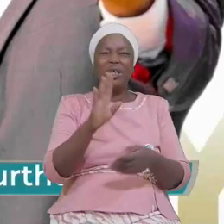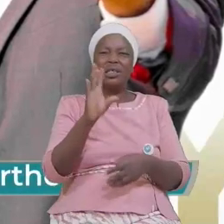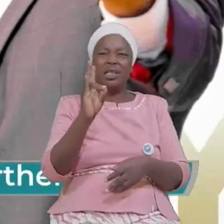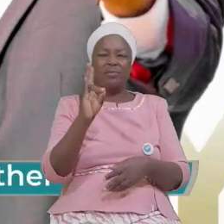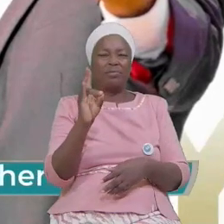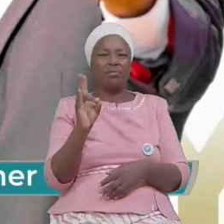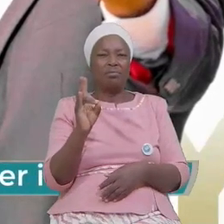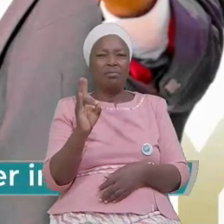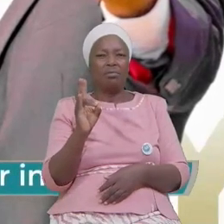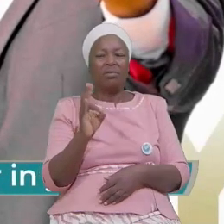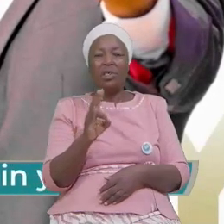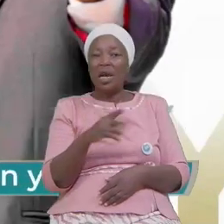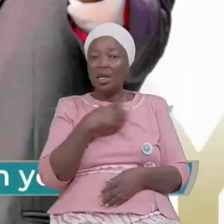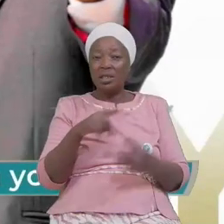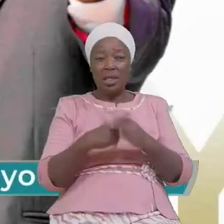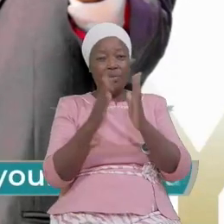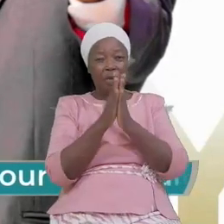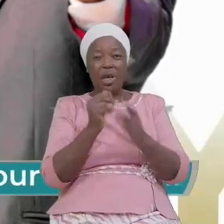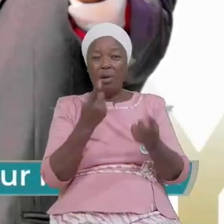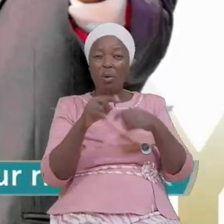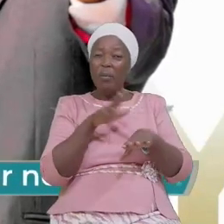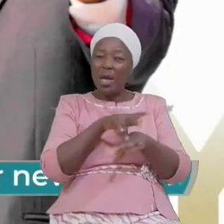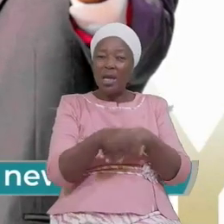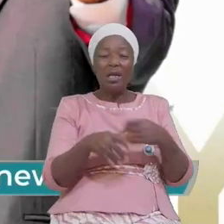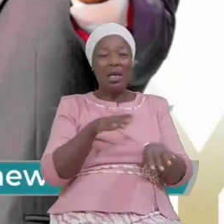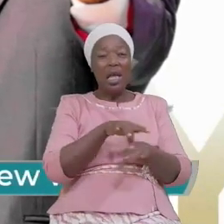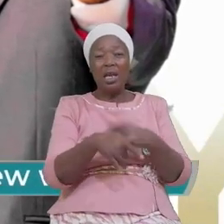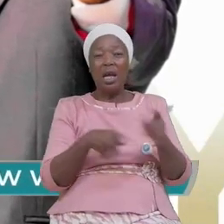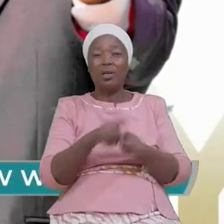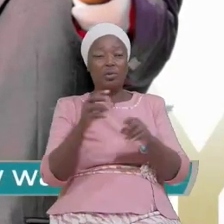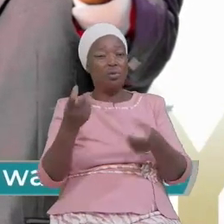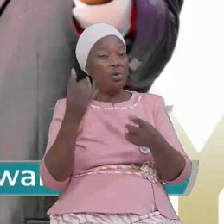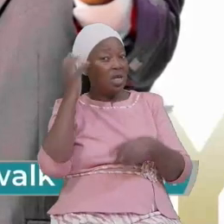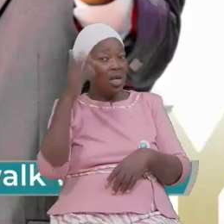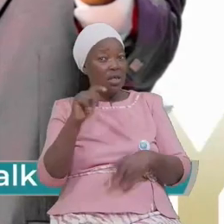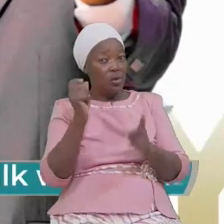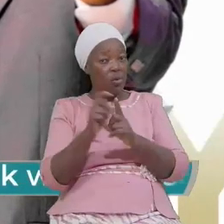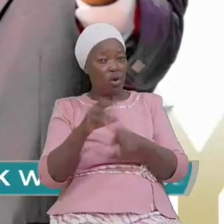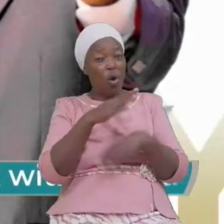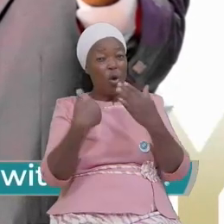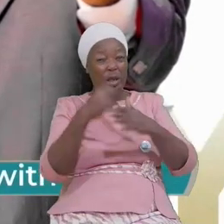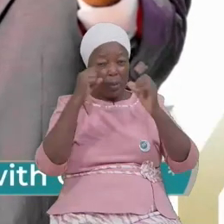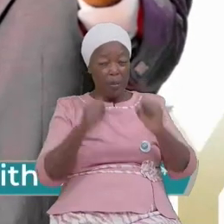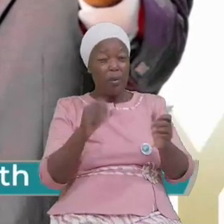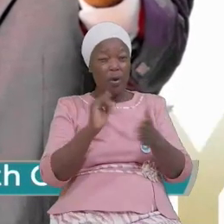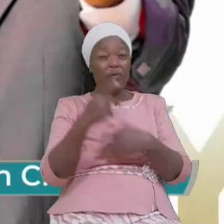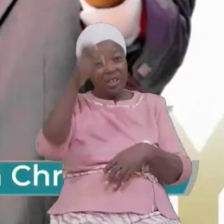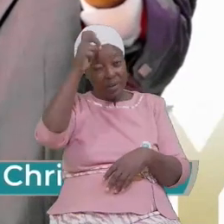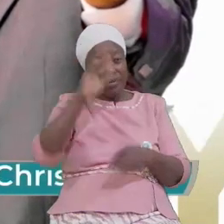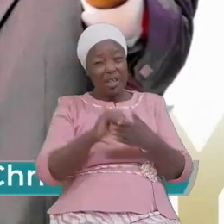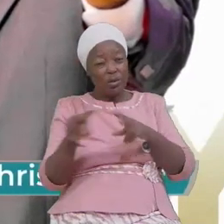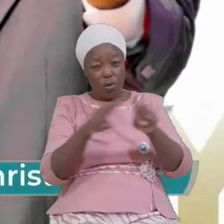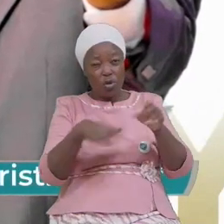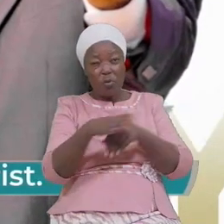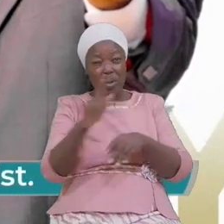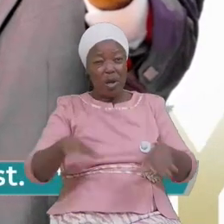7 heures, et comme vous allez entendre la parole de Dieu, tous les pouvoirs contre vos progrès vont